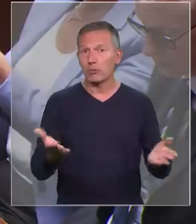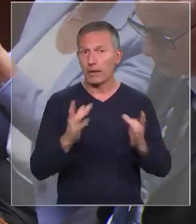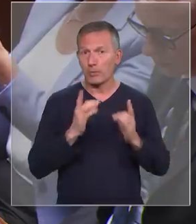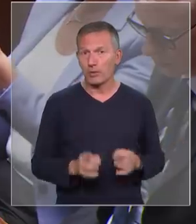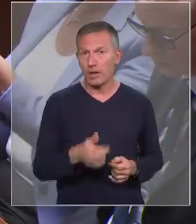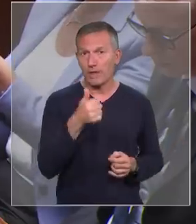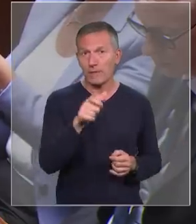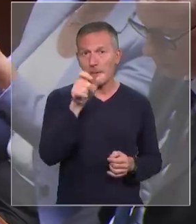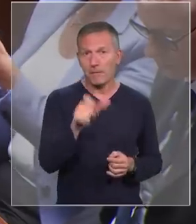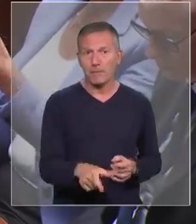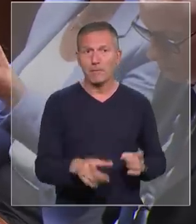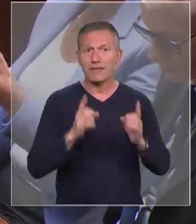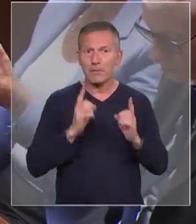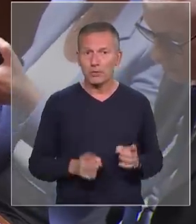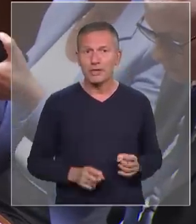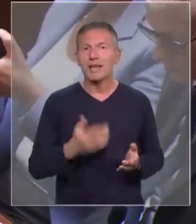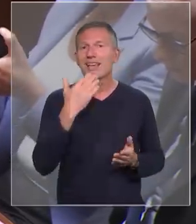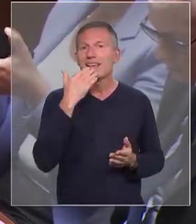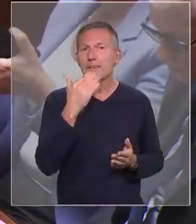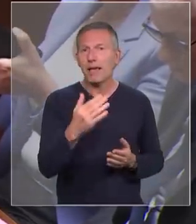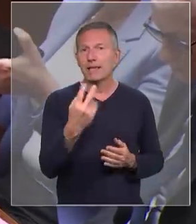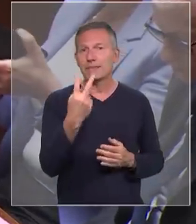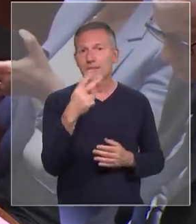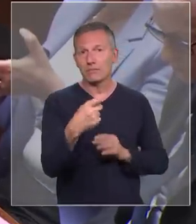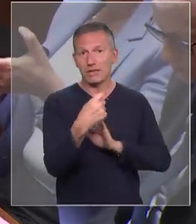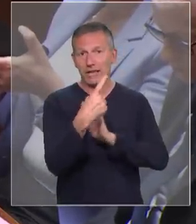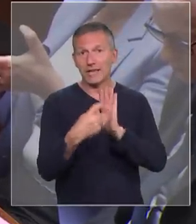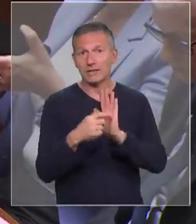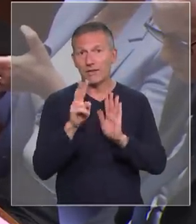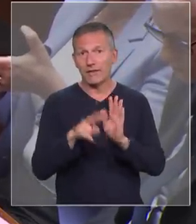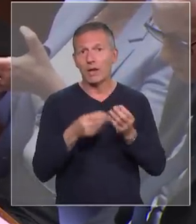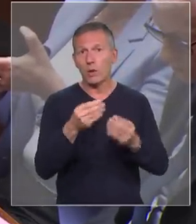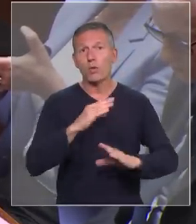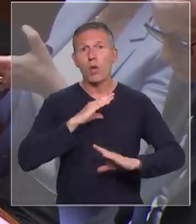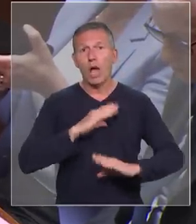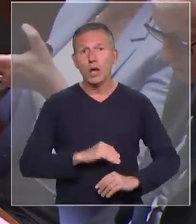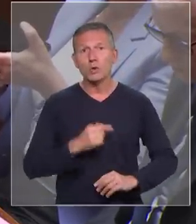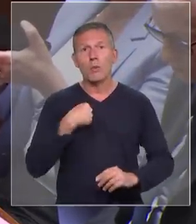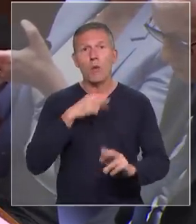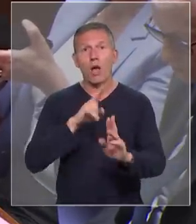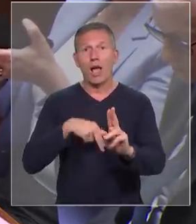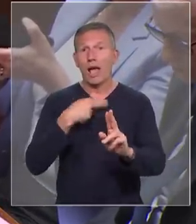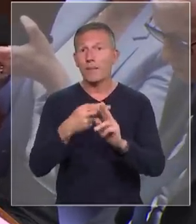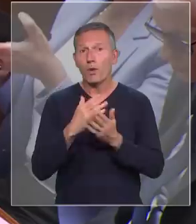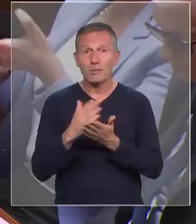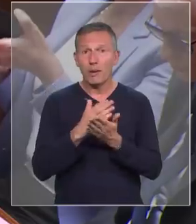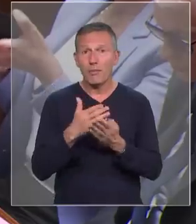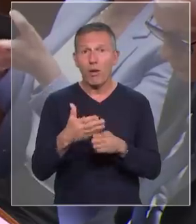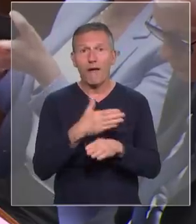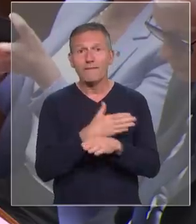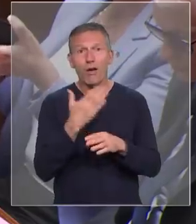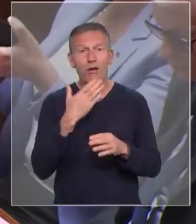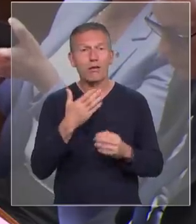Monsieur le député Jean-François Portarieux. En vous remerciant pour votre question, je vous assure tout de suite que ma réponse n'a pas été préparée à l'aide de